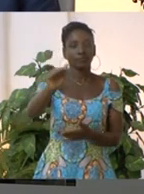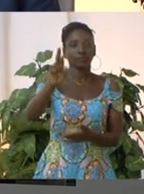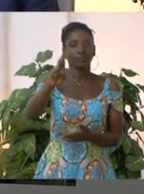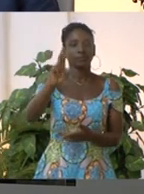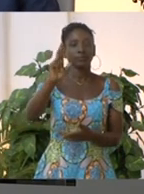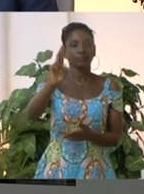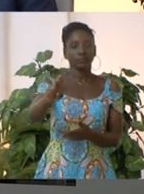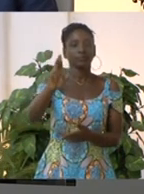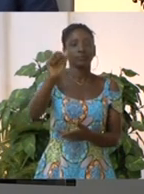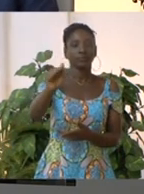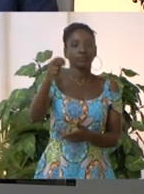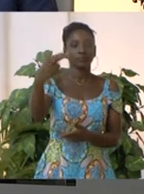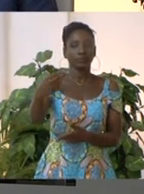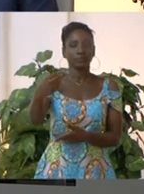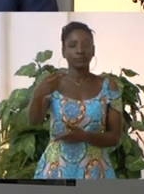inscrit,